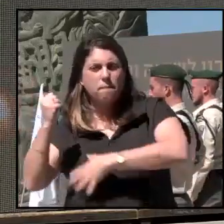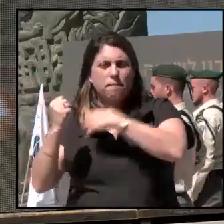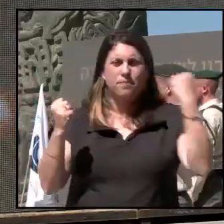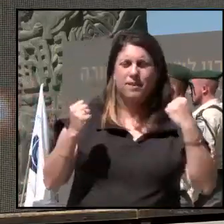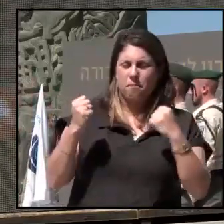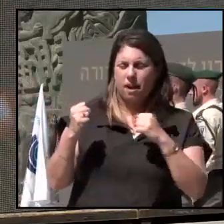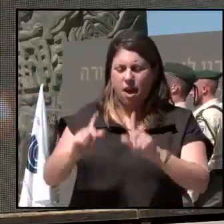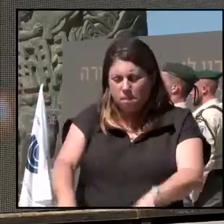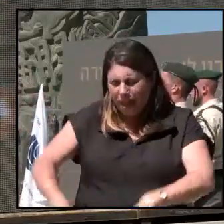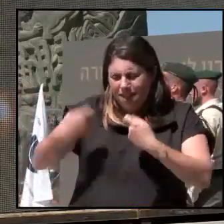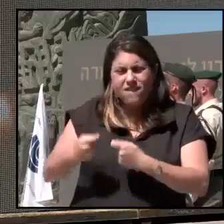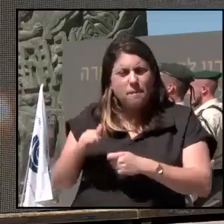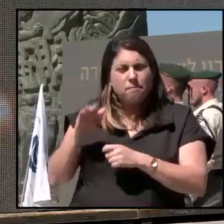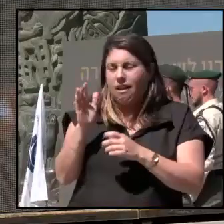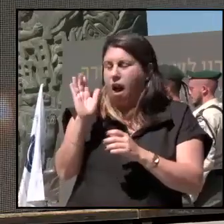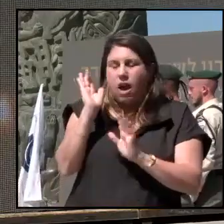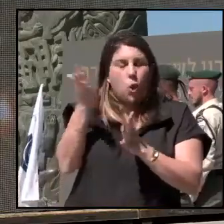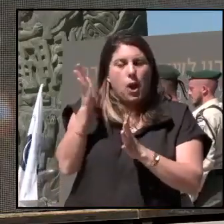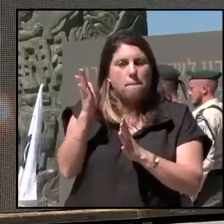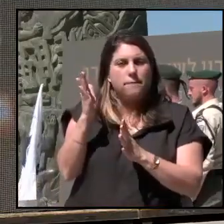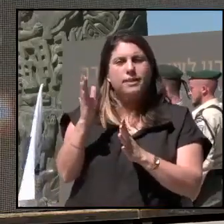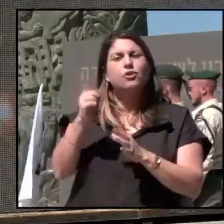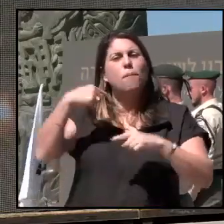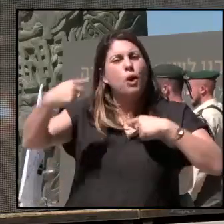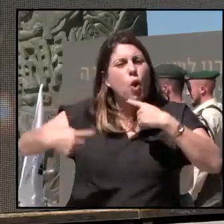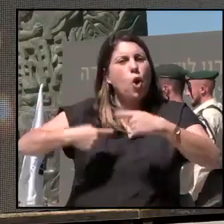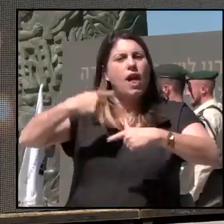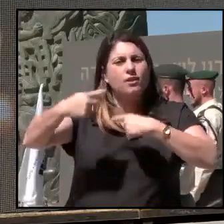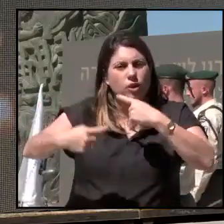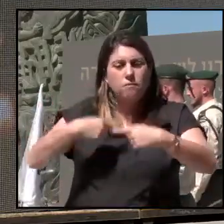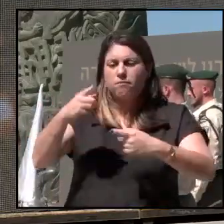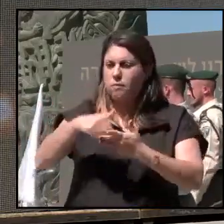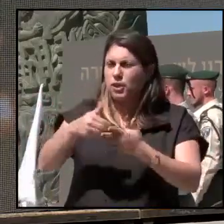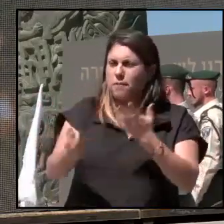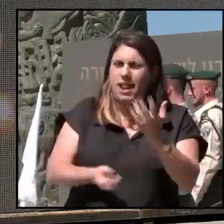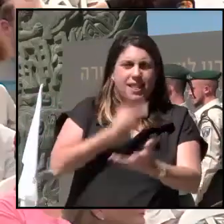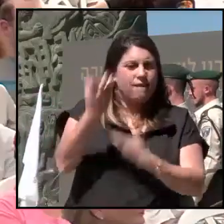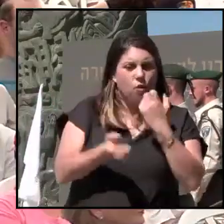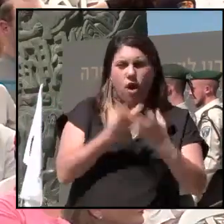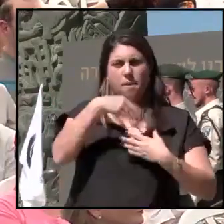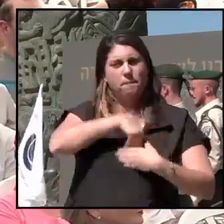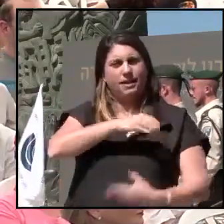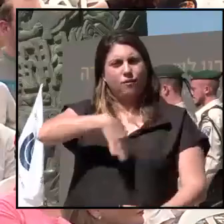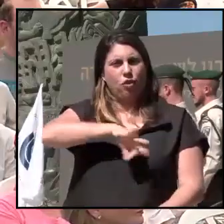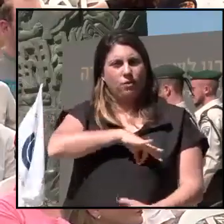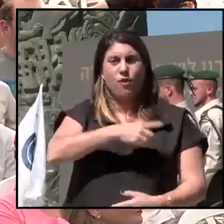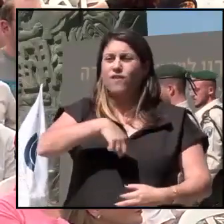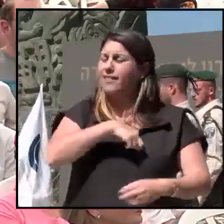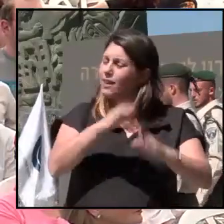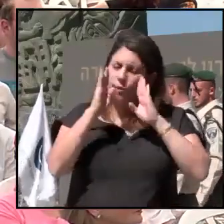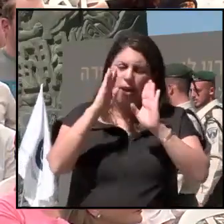במגפי הגולם האיום ביותר, שבכל הדורות היא מוסיפה לפרוח בנפשנו, ואנו